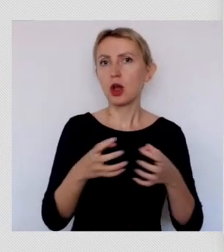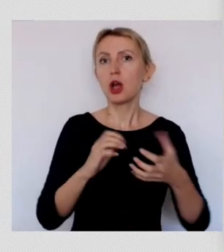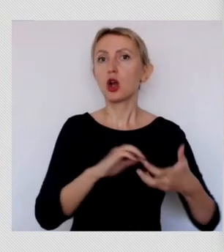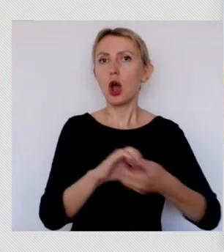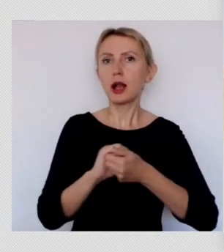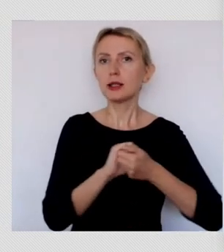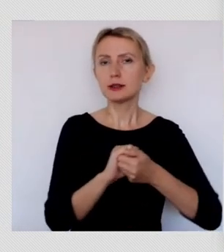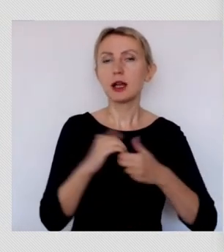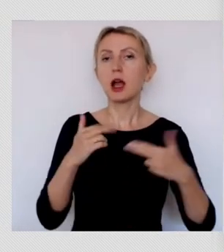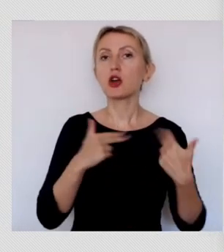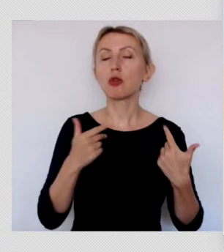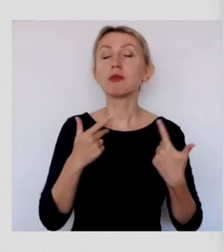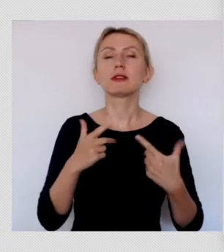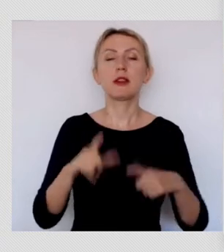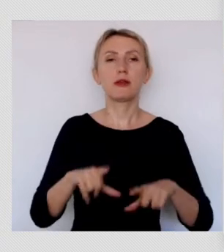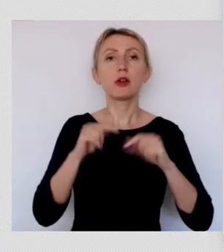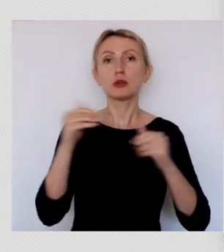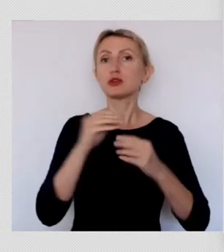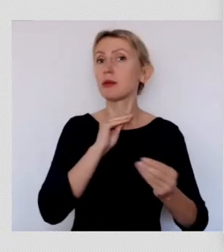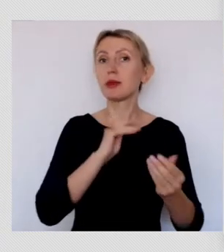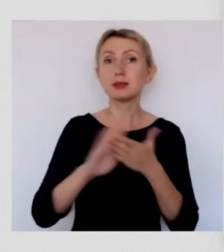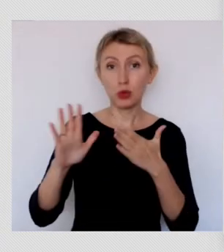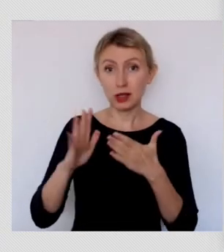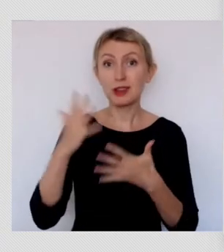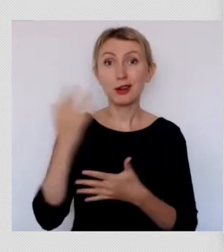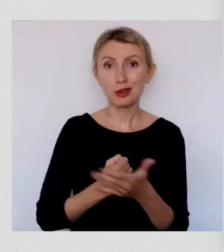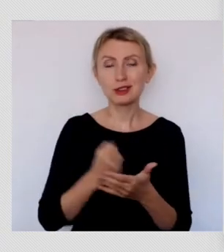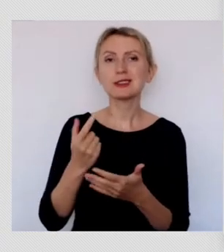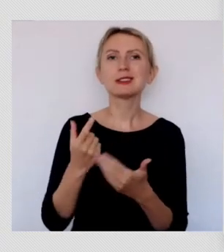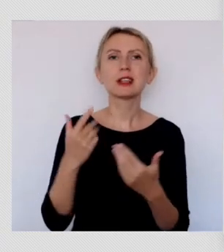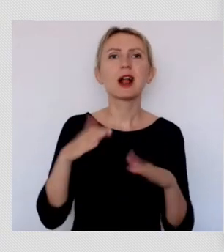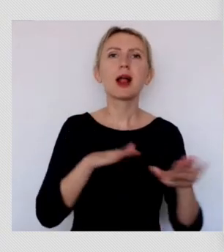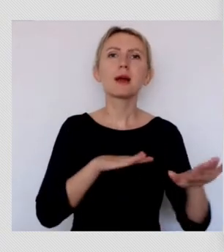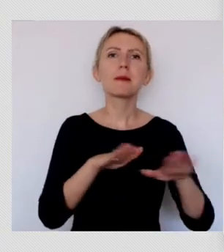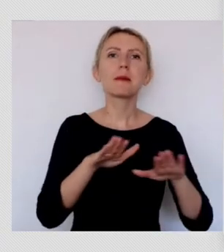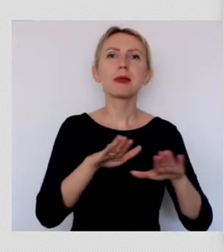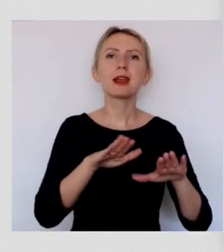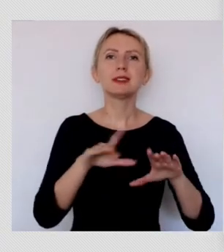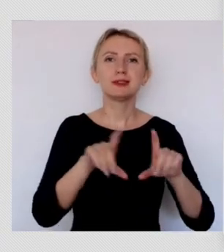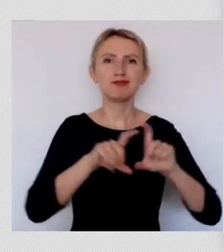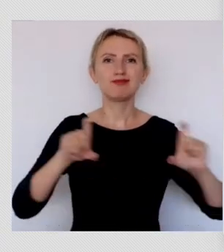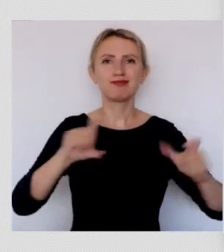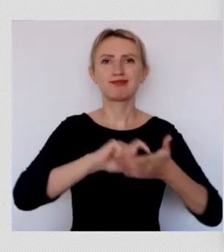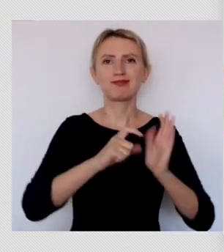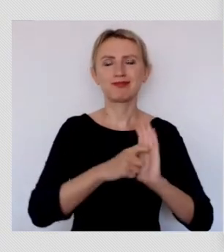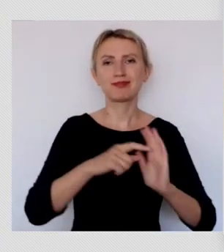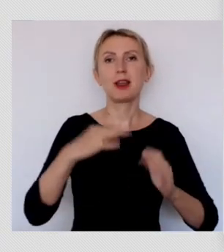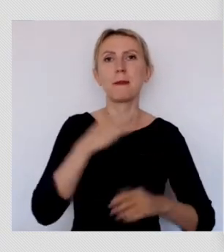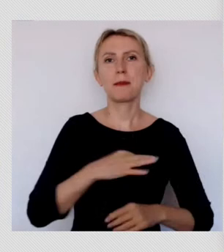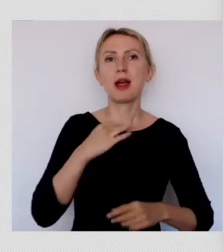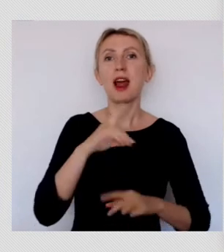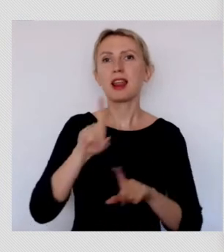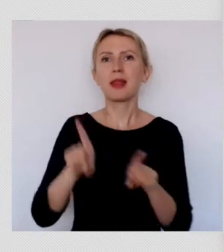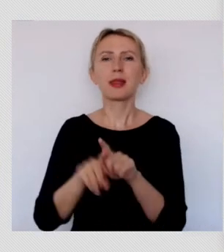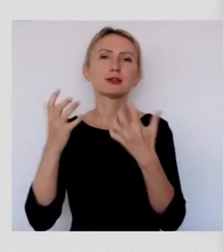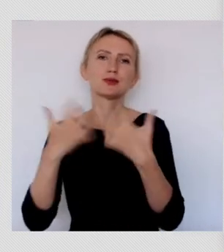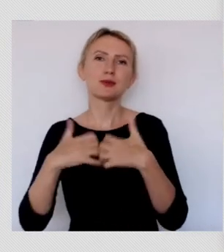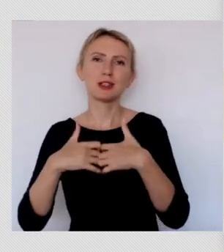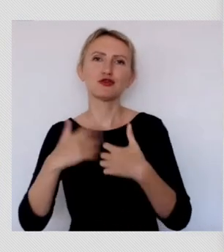może nieodpłatnie korzystać w czasie kampanii wyborczej z lokali partii politycznej, jak również ze sprzętu